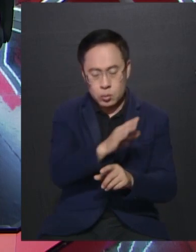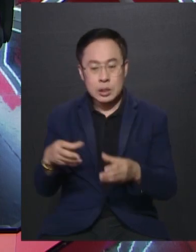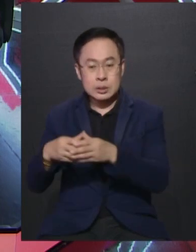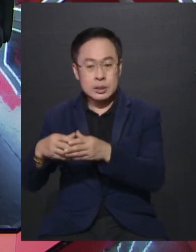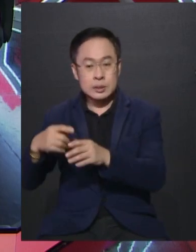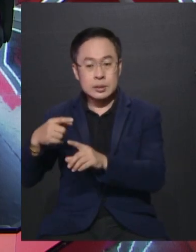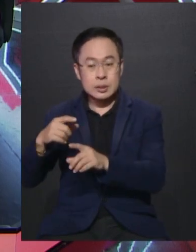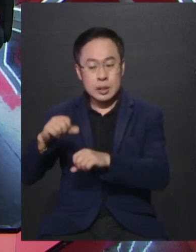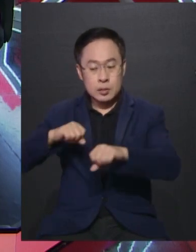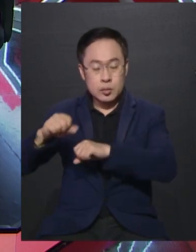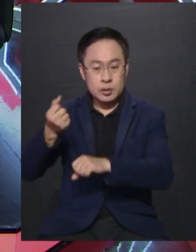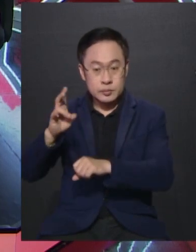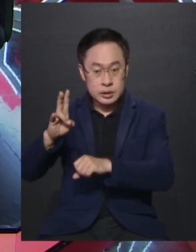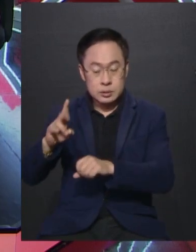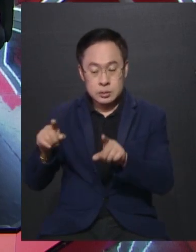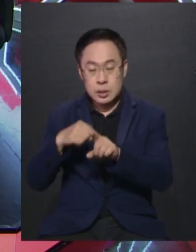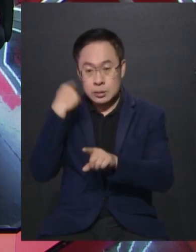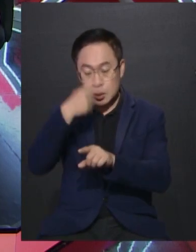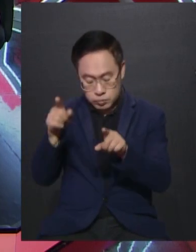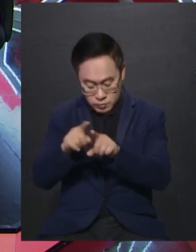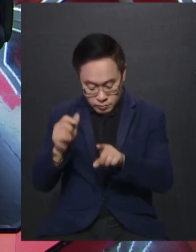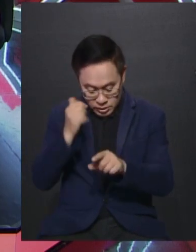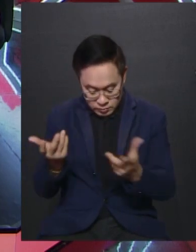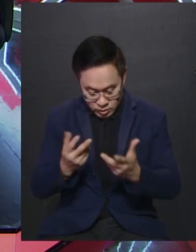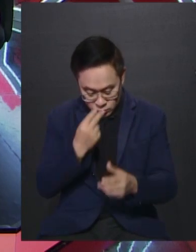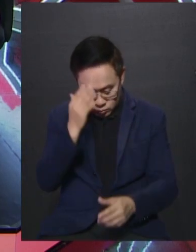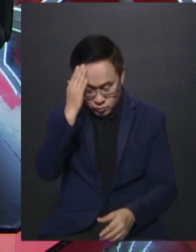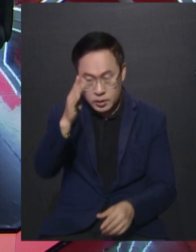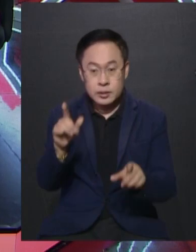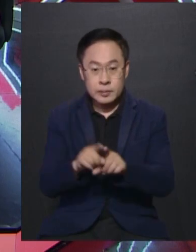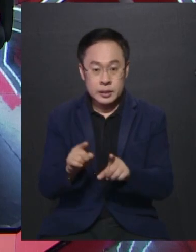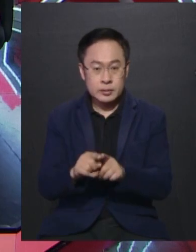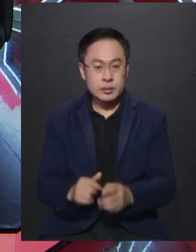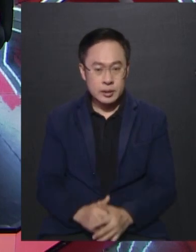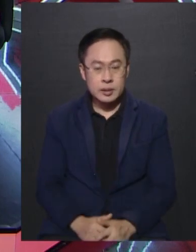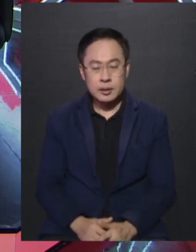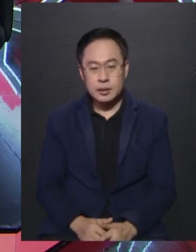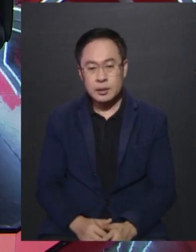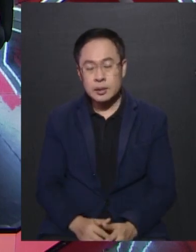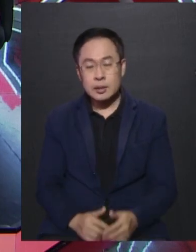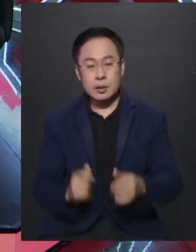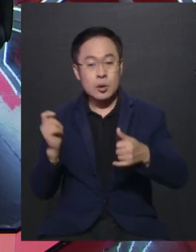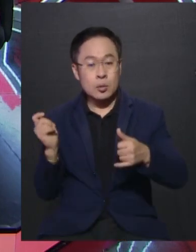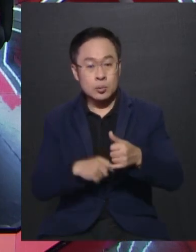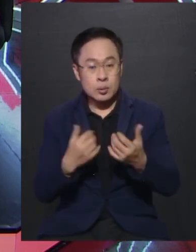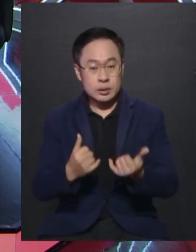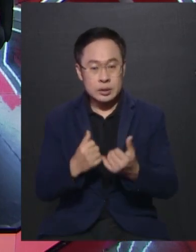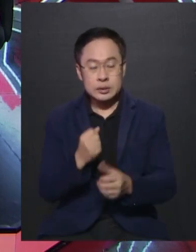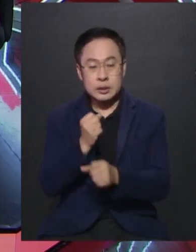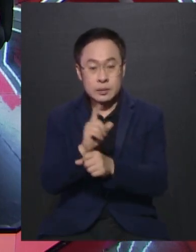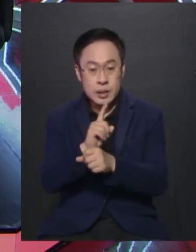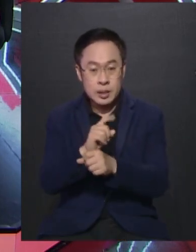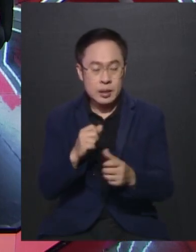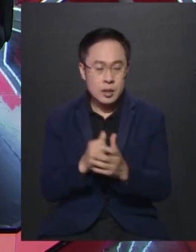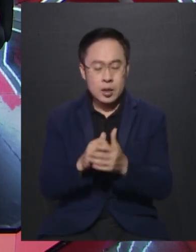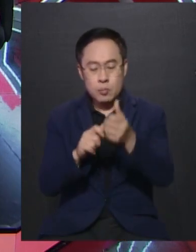ยนะ ก็เดี๋ยวรอติดตามความคืบหน้าเกี่ยวกับเรื่องนี้กันต่อไปนะคะแล้วก็หวังว่าการมีบทลงโทษออกมาแบบนี้มันจะไม่เกิดเหตุ